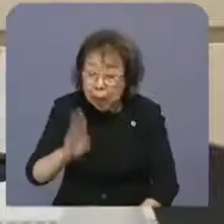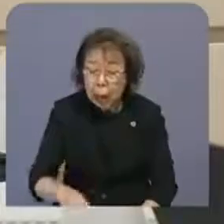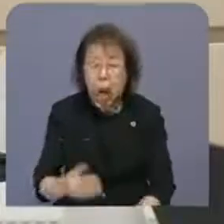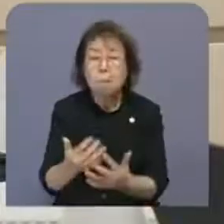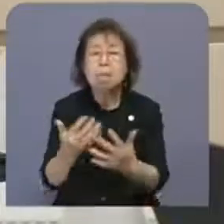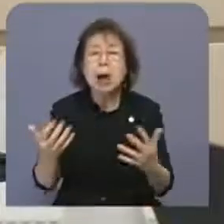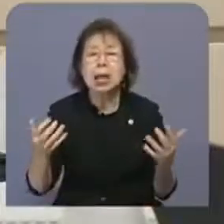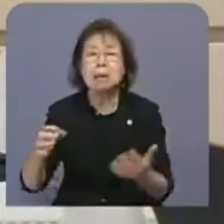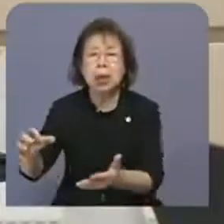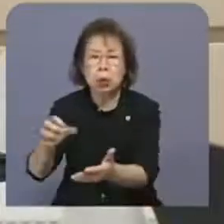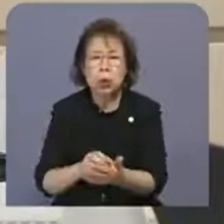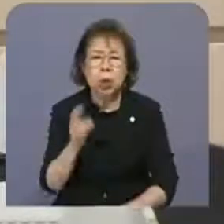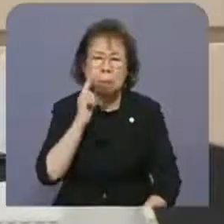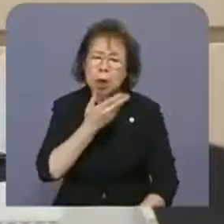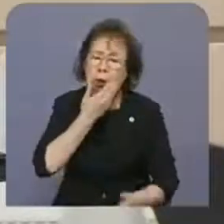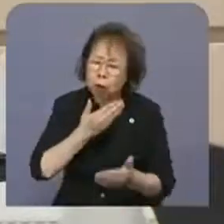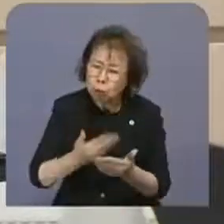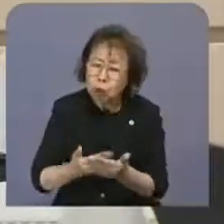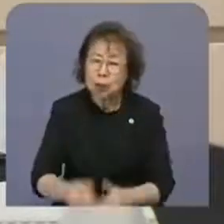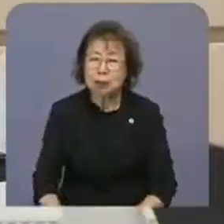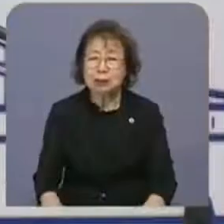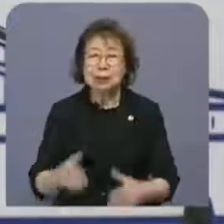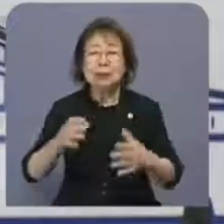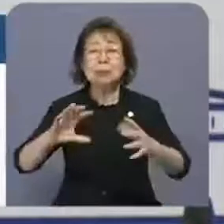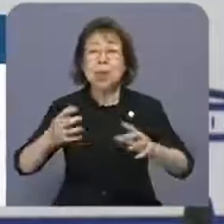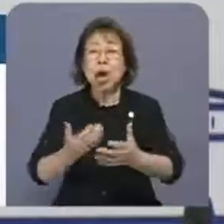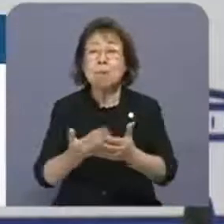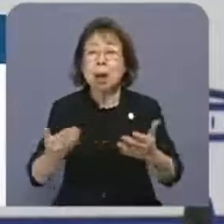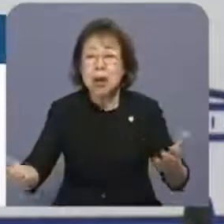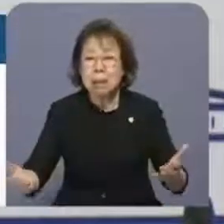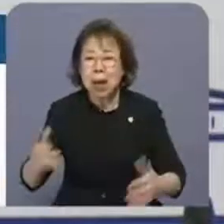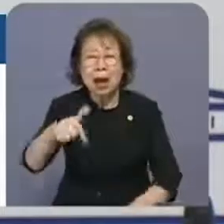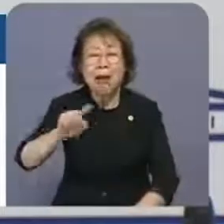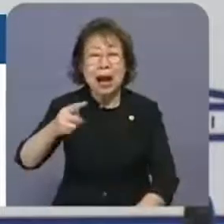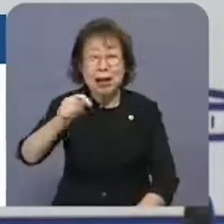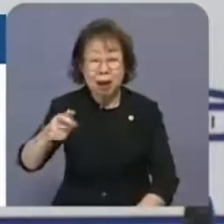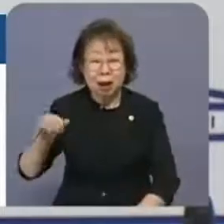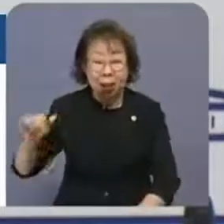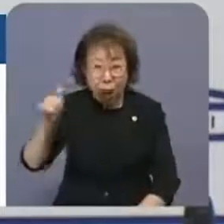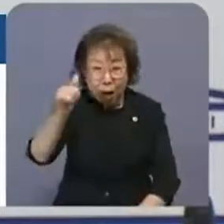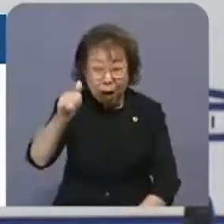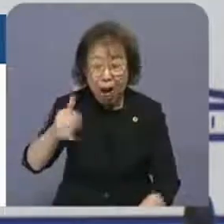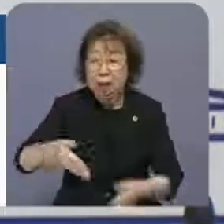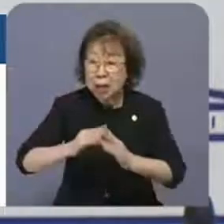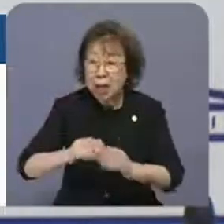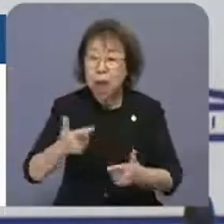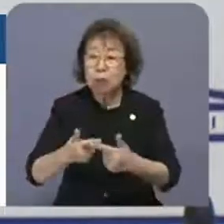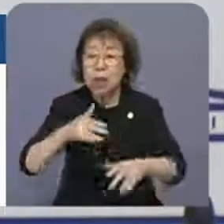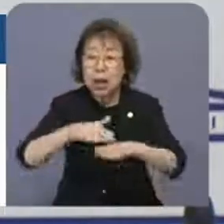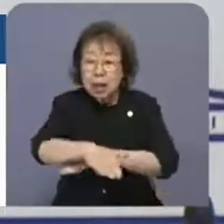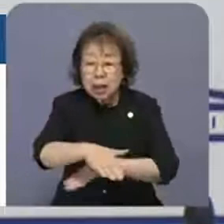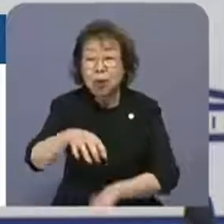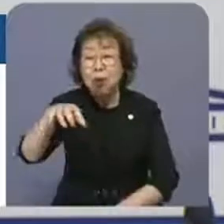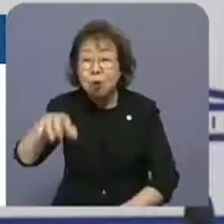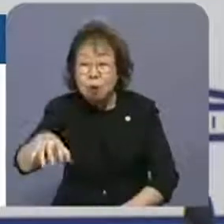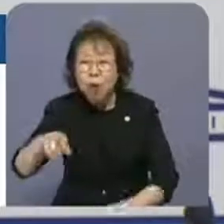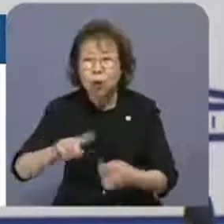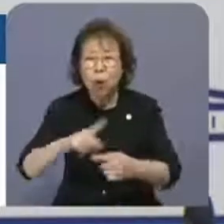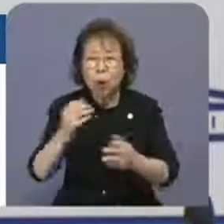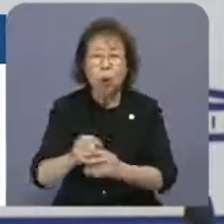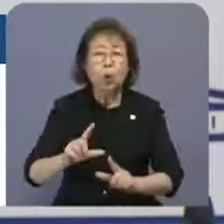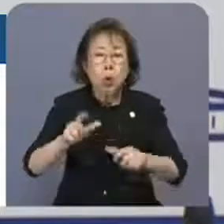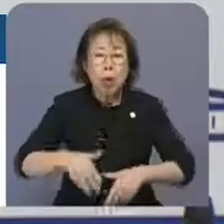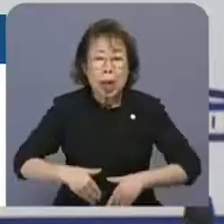필요하다는 판단입니다. 세계박람회는 가덕신공항 건설, 부산형 복합리조트 유치,